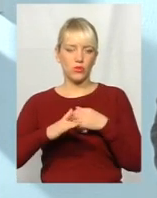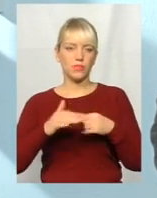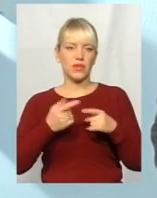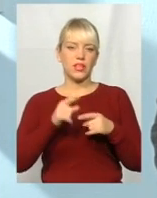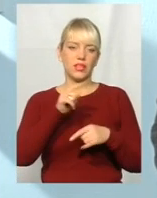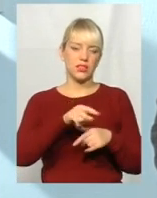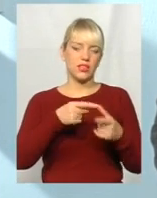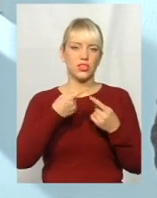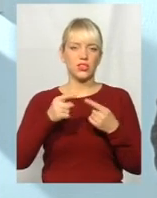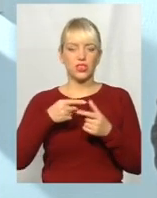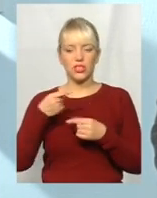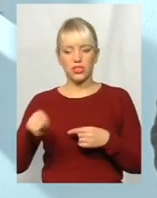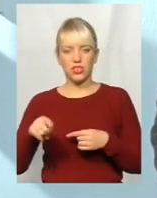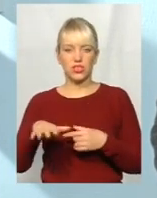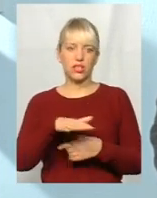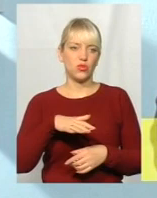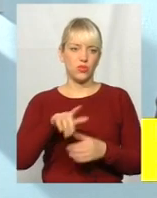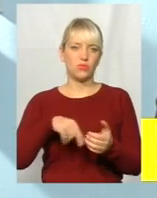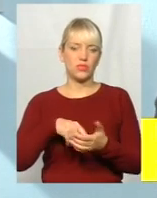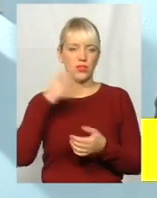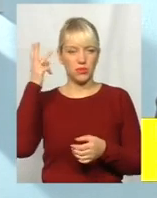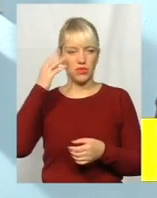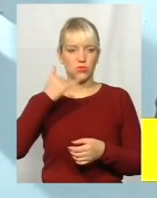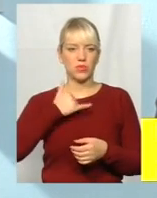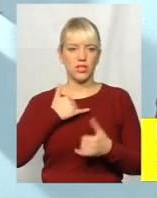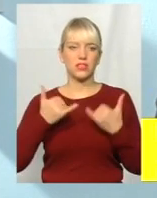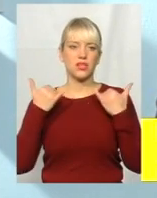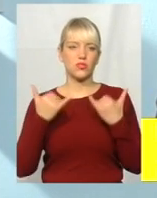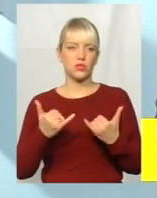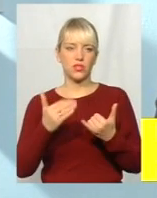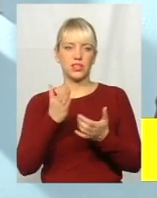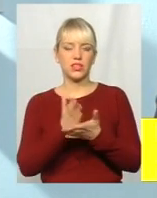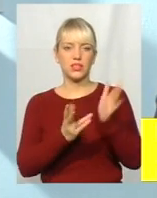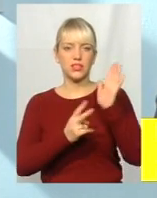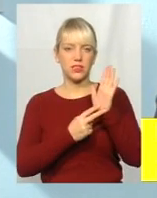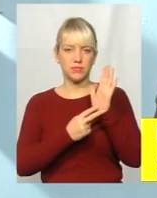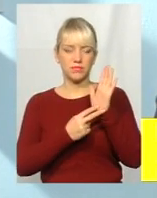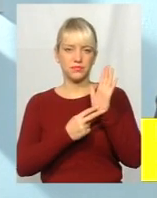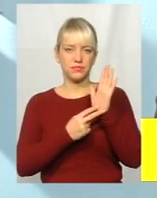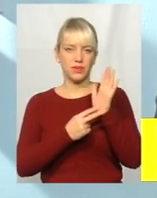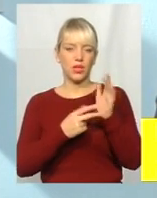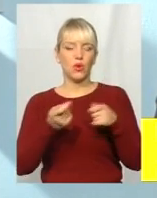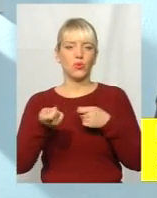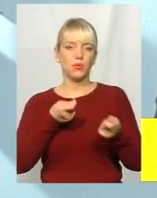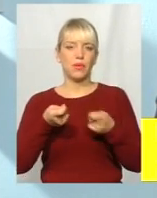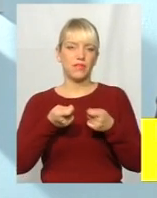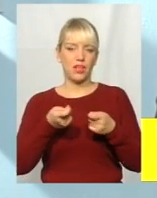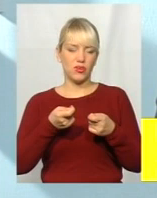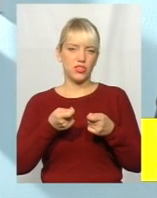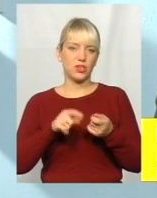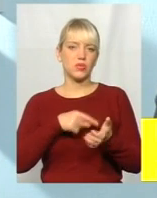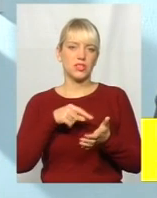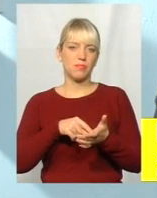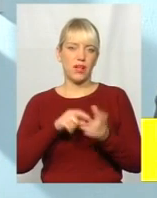на тій чи іншій території в місті Хмельницькому. У нас на сьогодні є 7 управляючих муніципальних